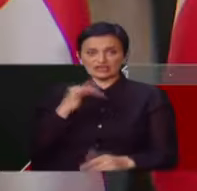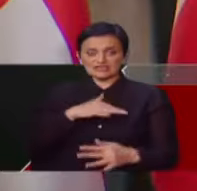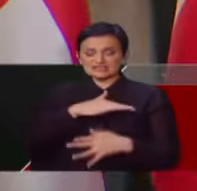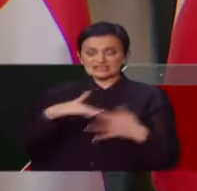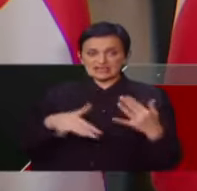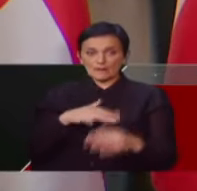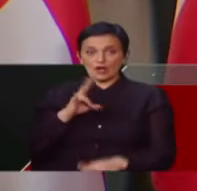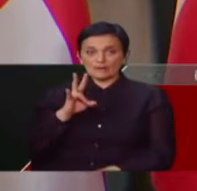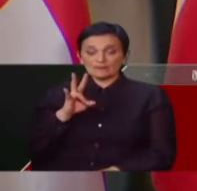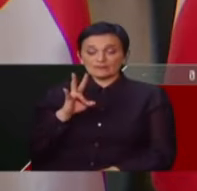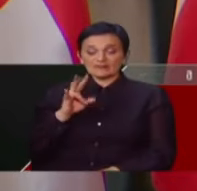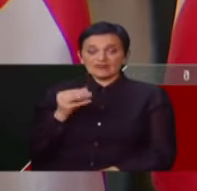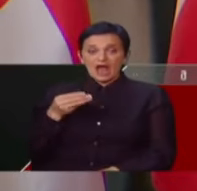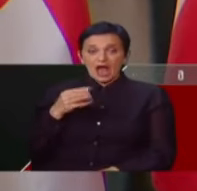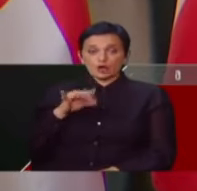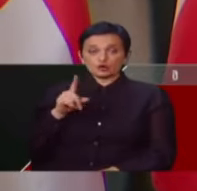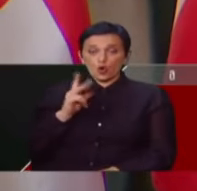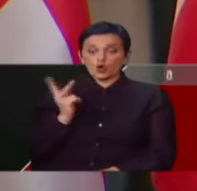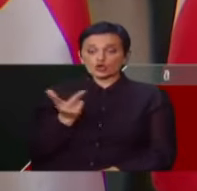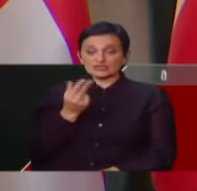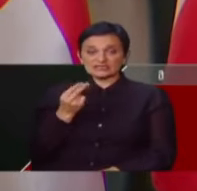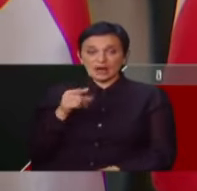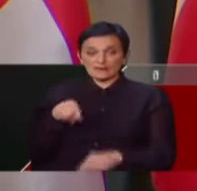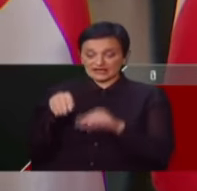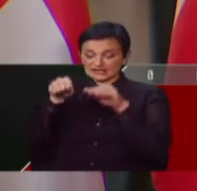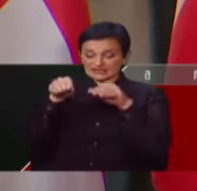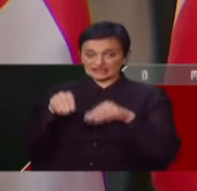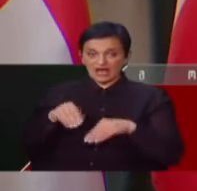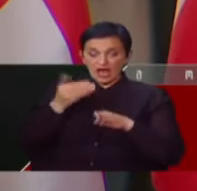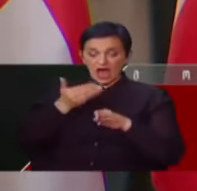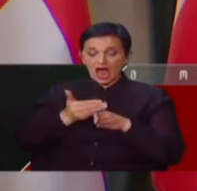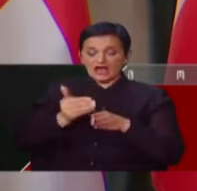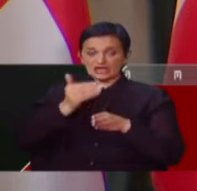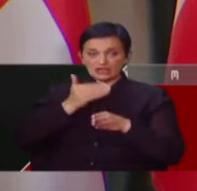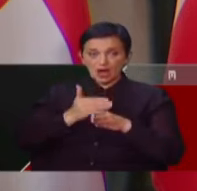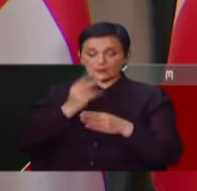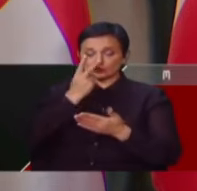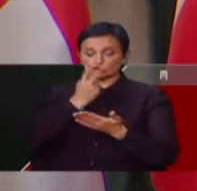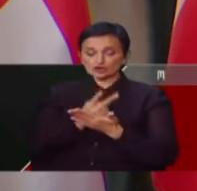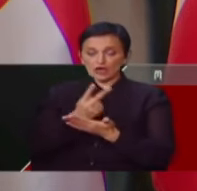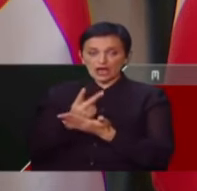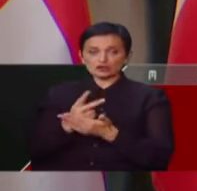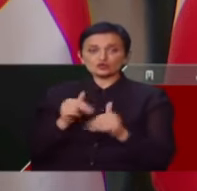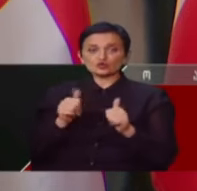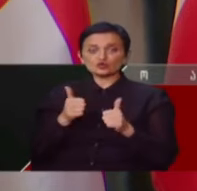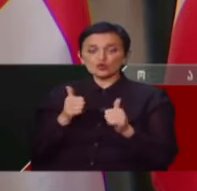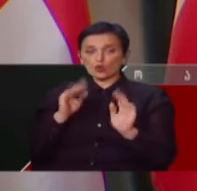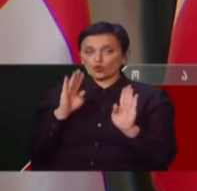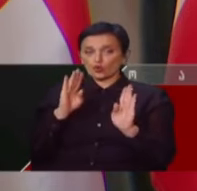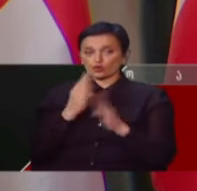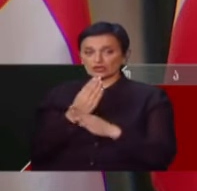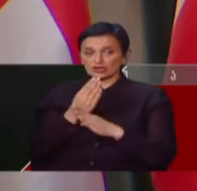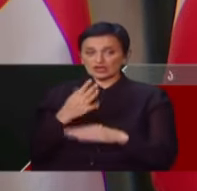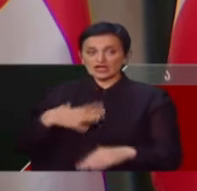საბოტაჟით. ნატოს სამიტების დეკლარაციაში ეტაპობრივად ჩანს, თუ როგორ ღალატობს